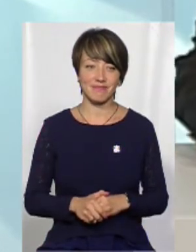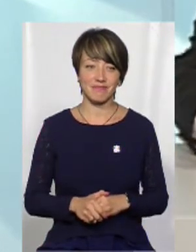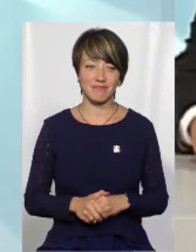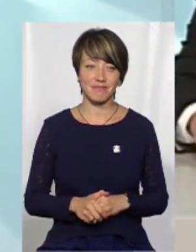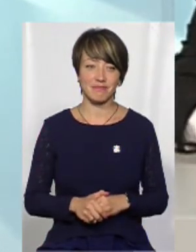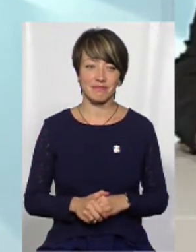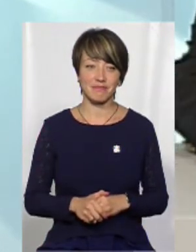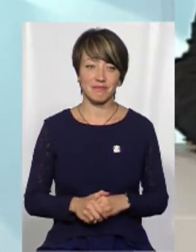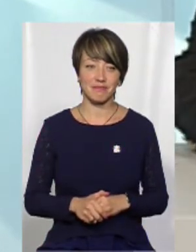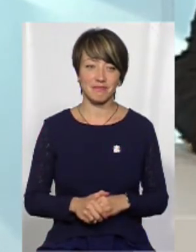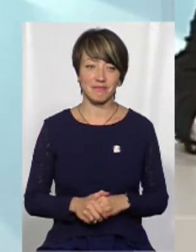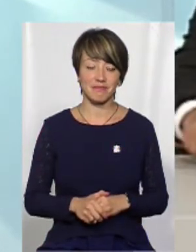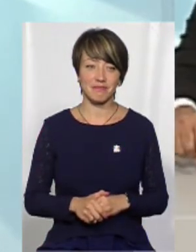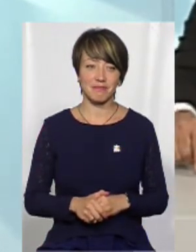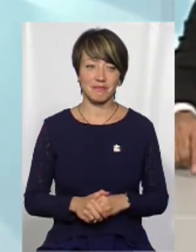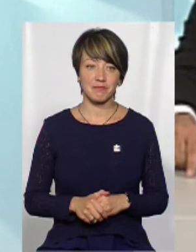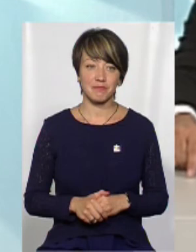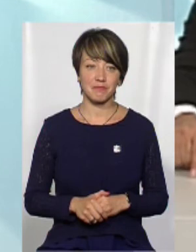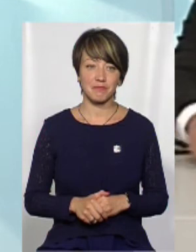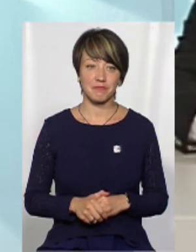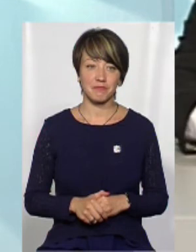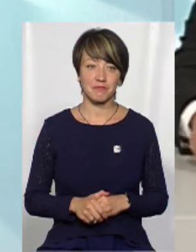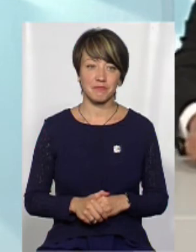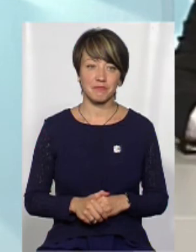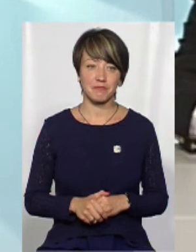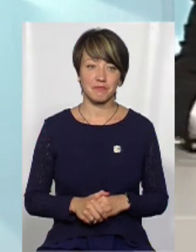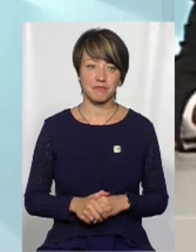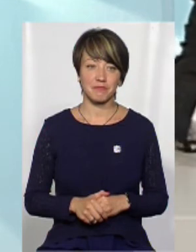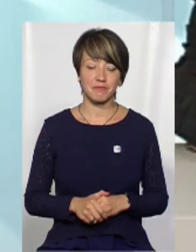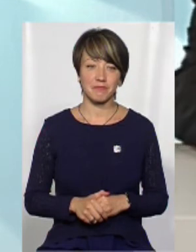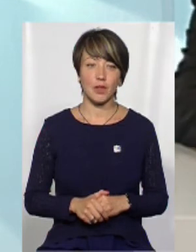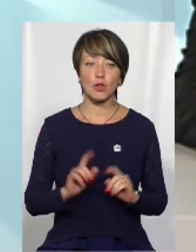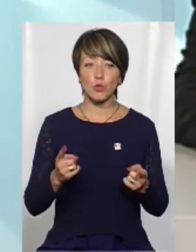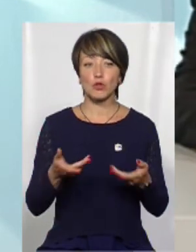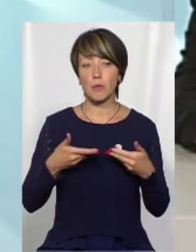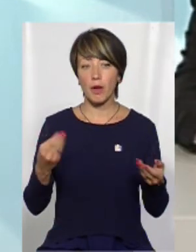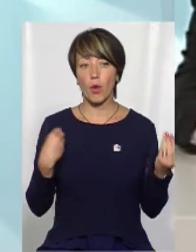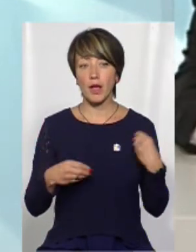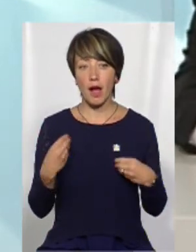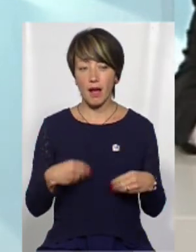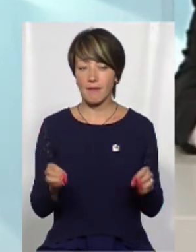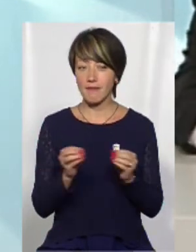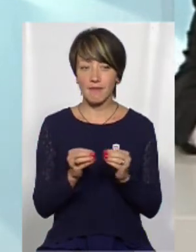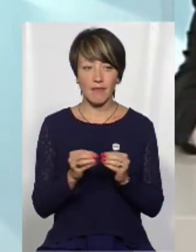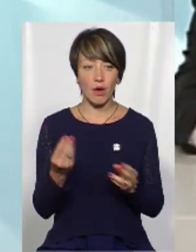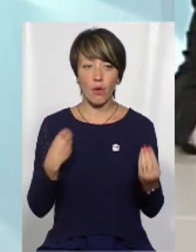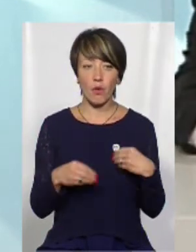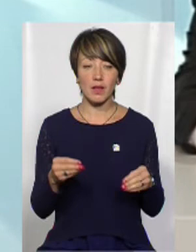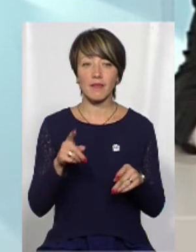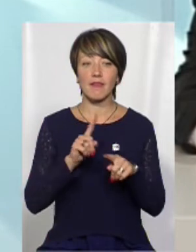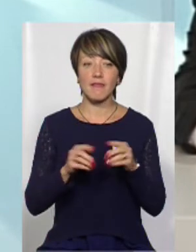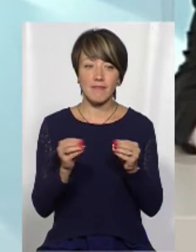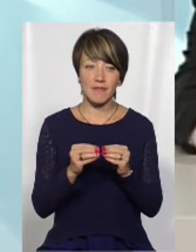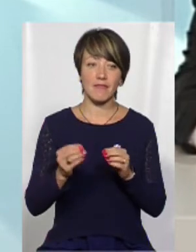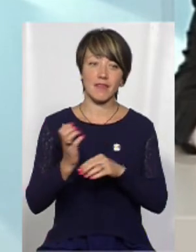produits qu'achètent les Français, puisque ça vient tout de l'étranger. Donc, тому що ми одягаємося у той самий одяг, який йде з тієї ж